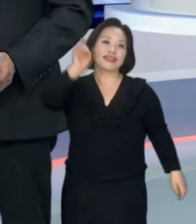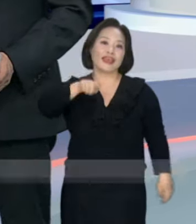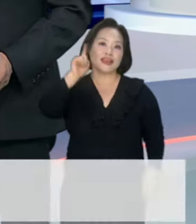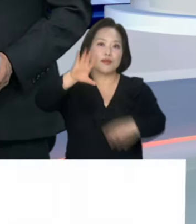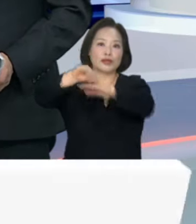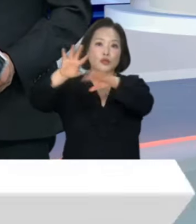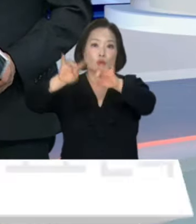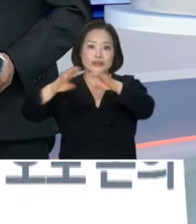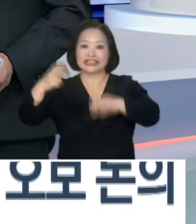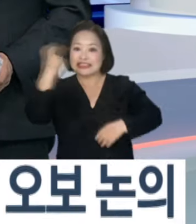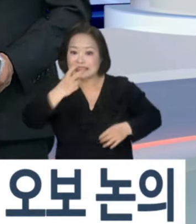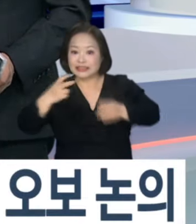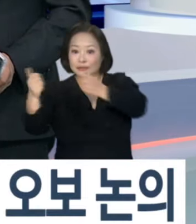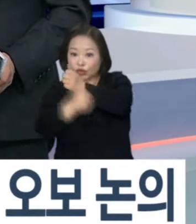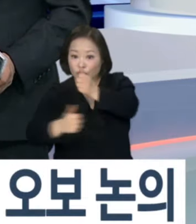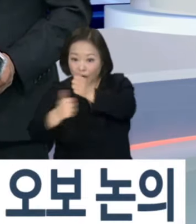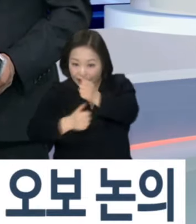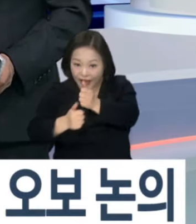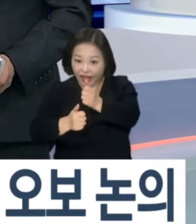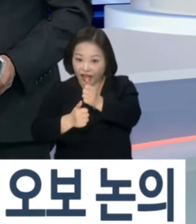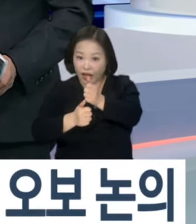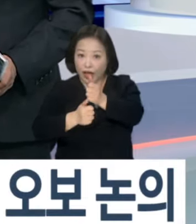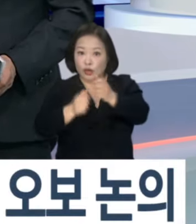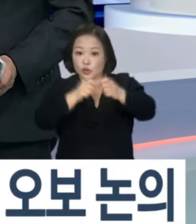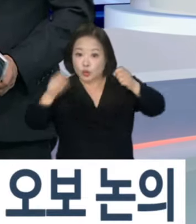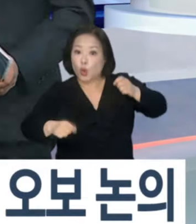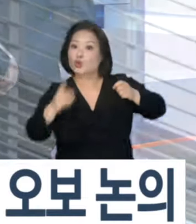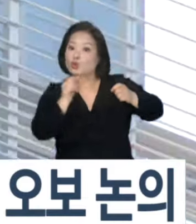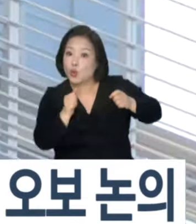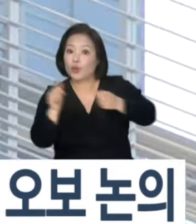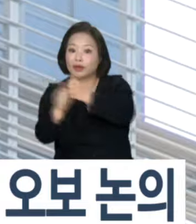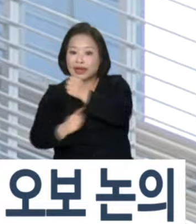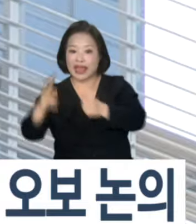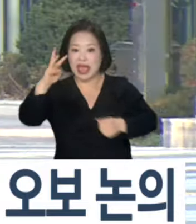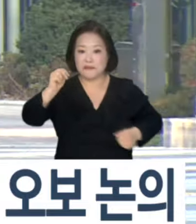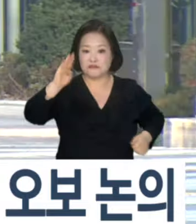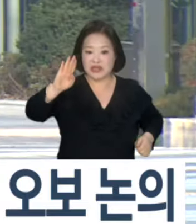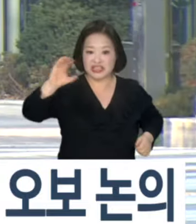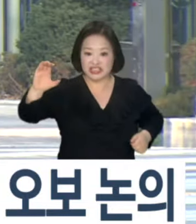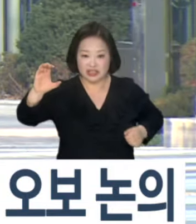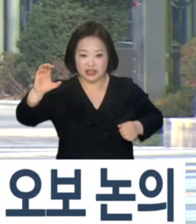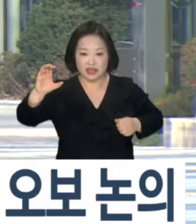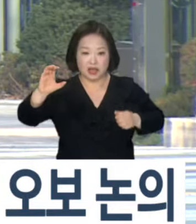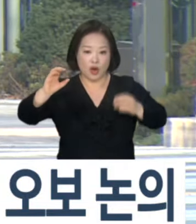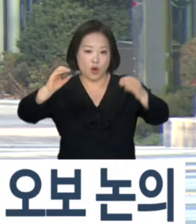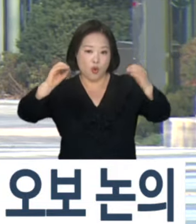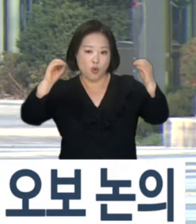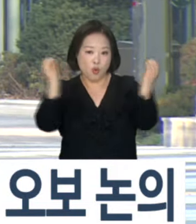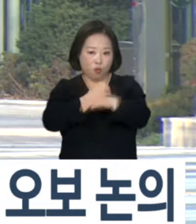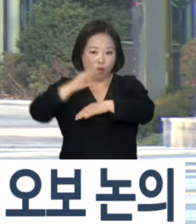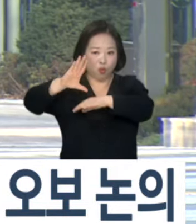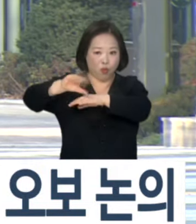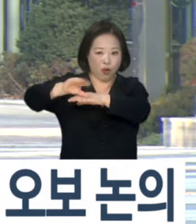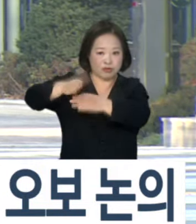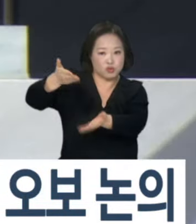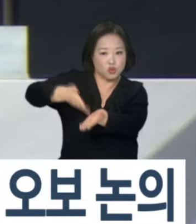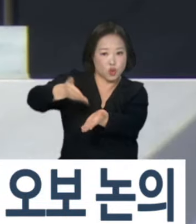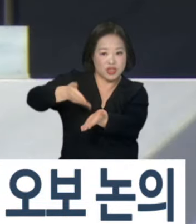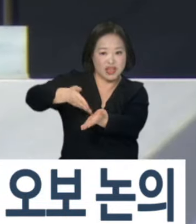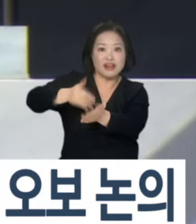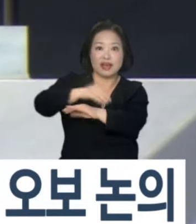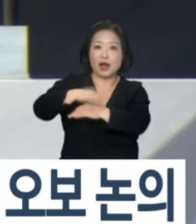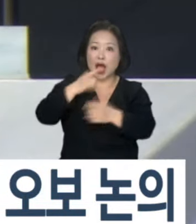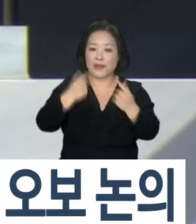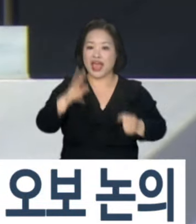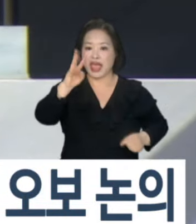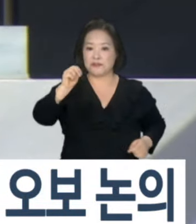방송통신 심의위원회 통신 소위원회는 내일 MBC 보를 안건으로 상정해 논의합니다 앞서